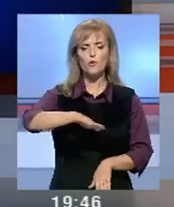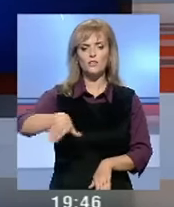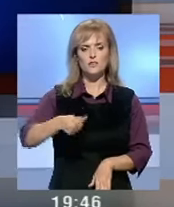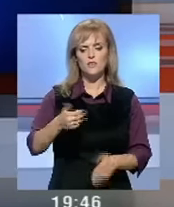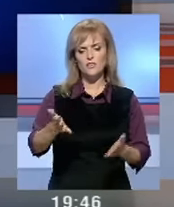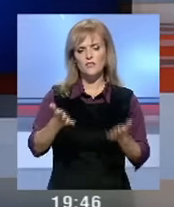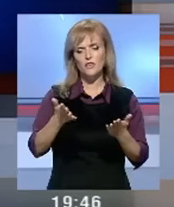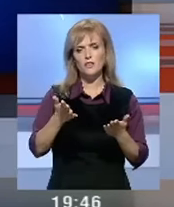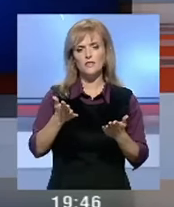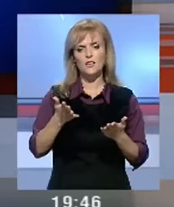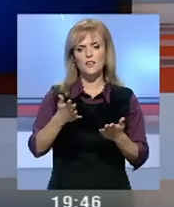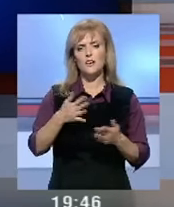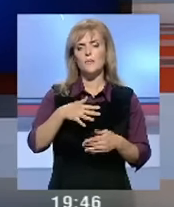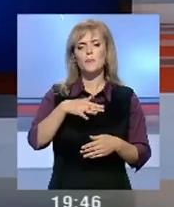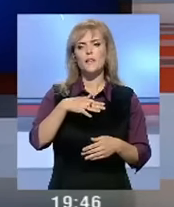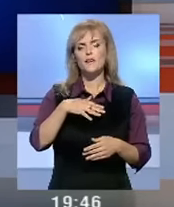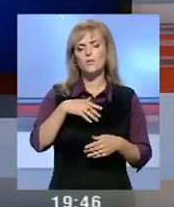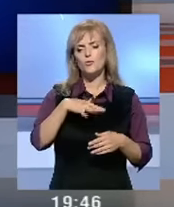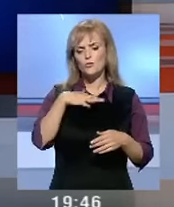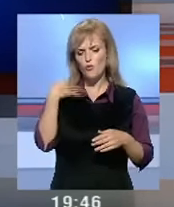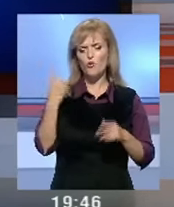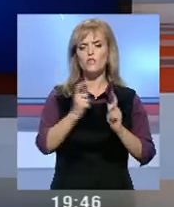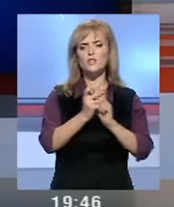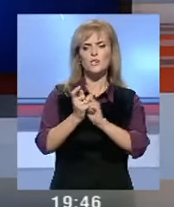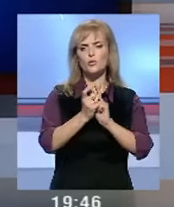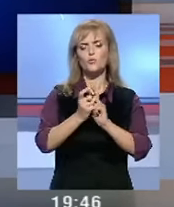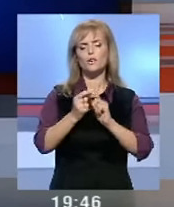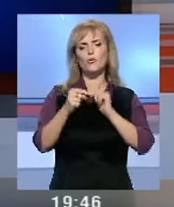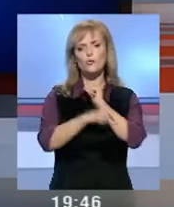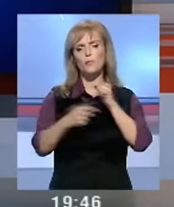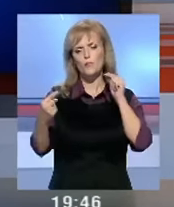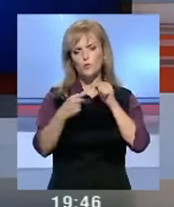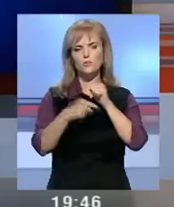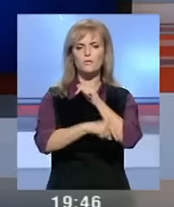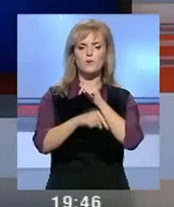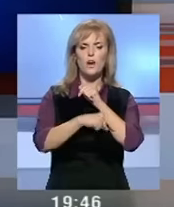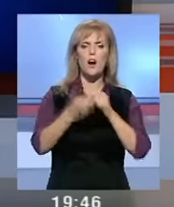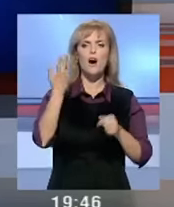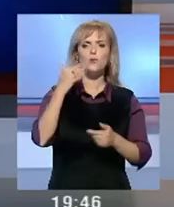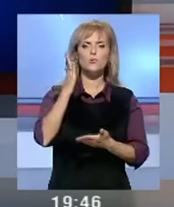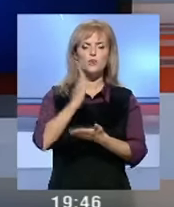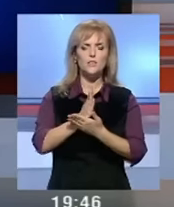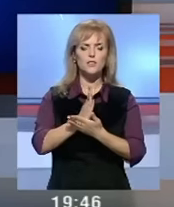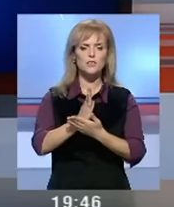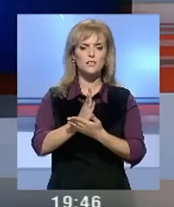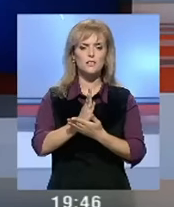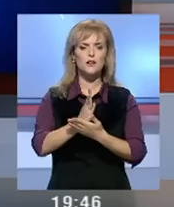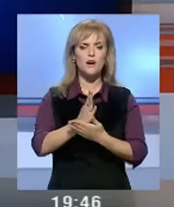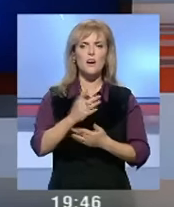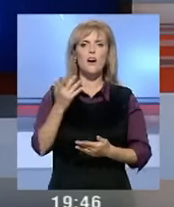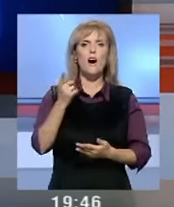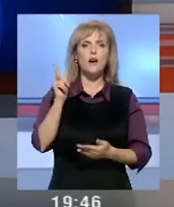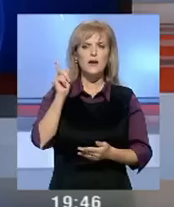să nu vrea să lupte cu corupția, împotriva corupției, atunci când ei sunt cei care beneficiază de